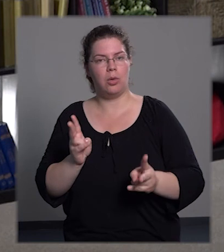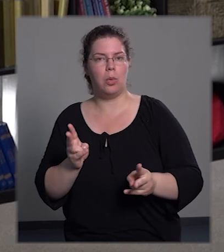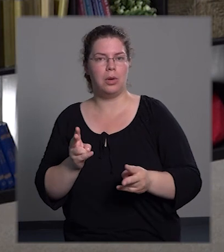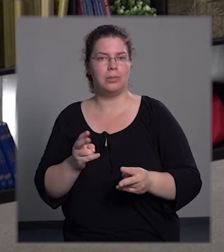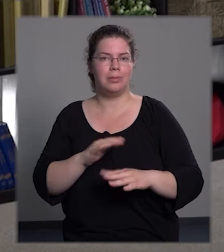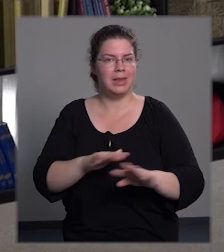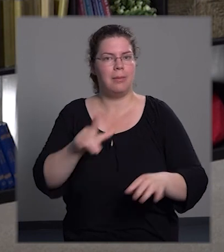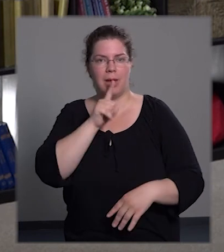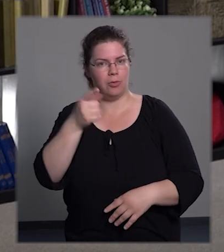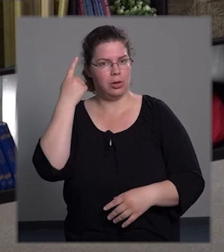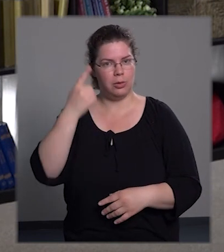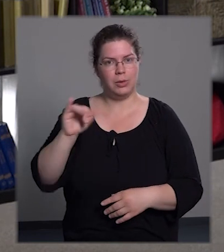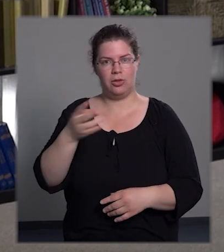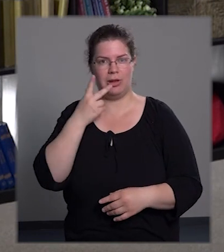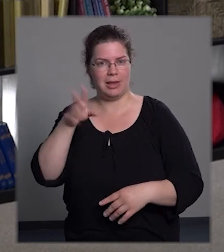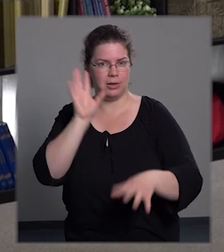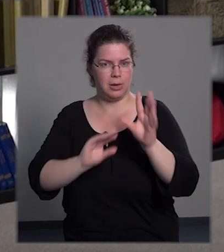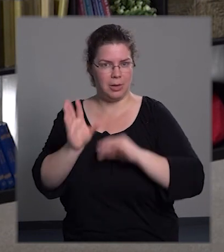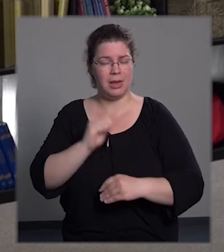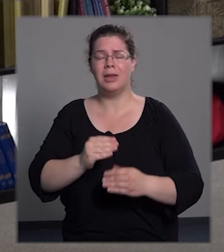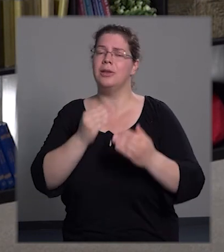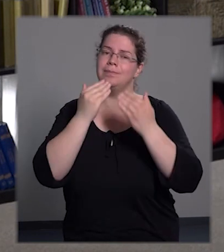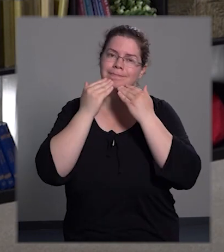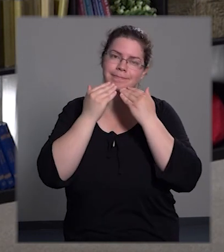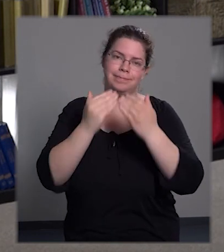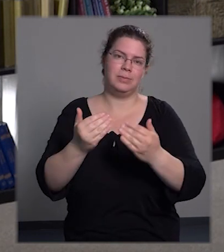mindennek fognak tudni és látni és tapasztalni. Nagyon szépen